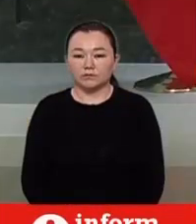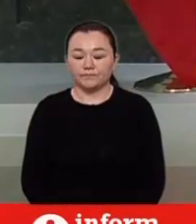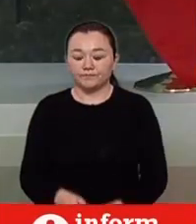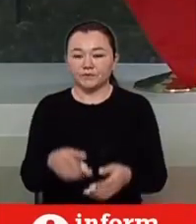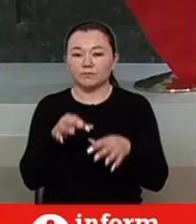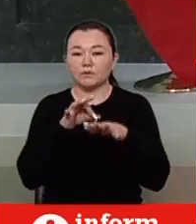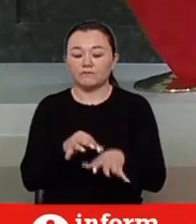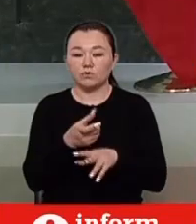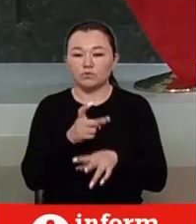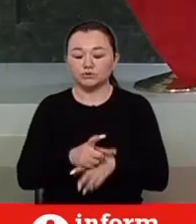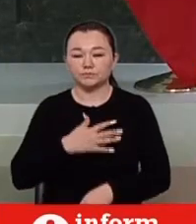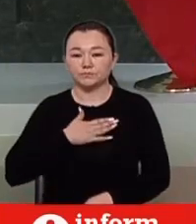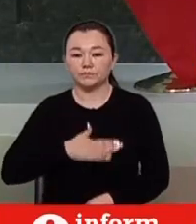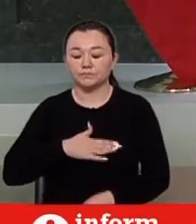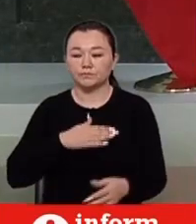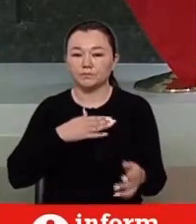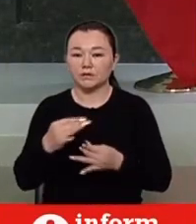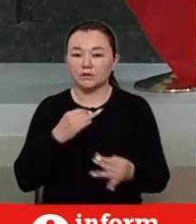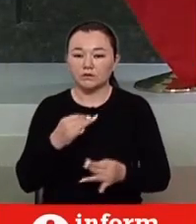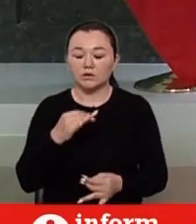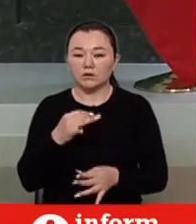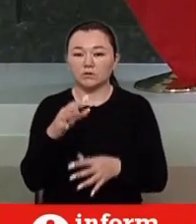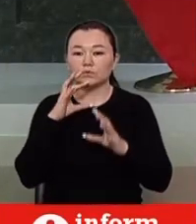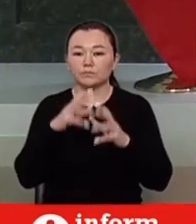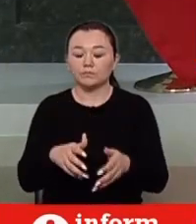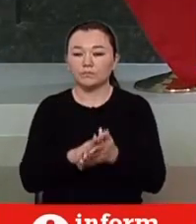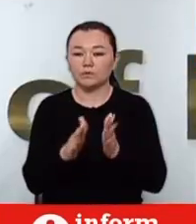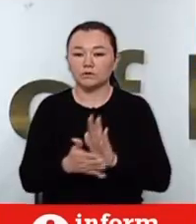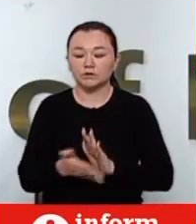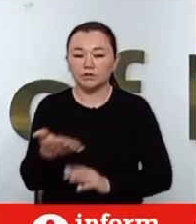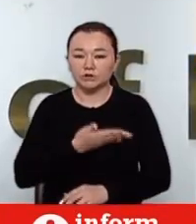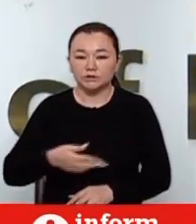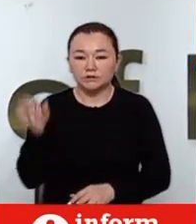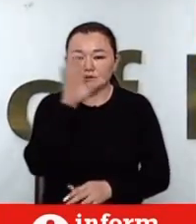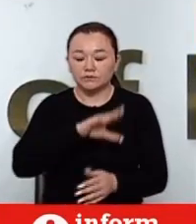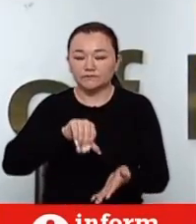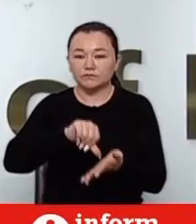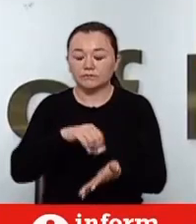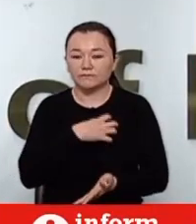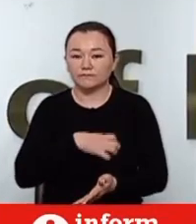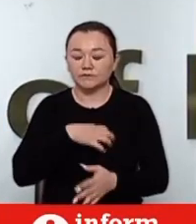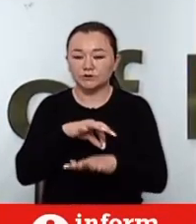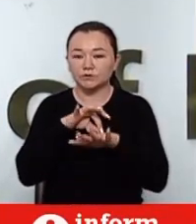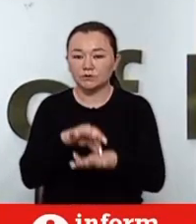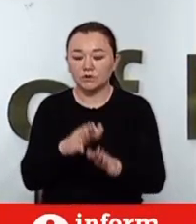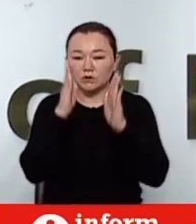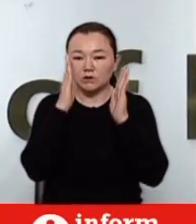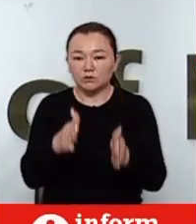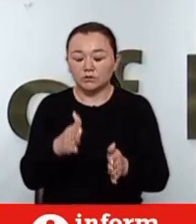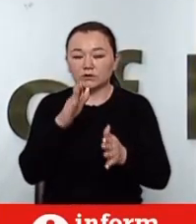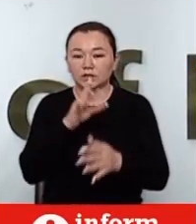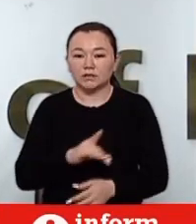провели очень плодотворные переговоры учитывая географическое положение наша страна выступает важным транспортно-логистическим коридором